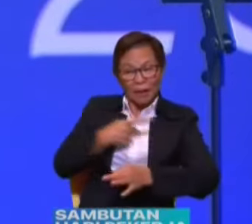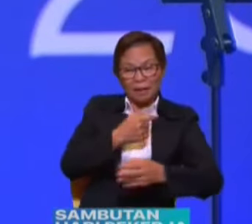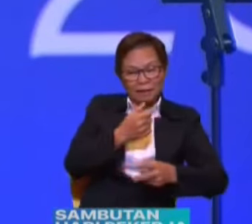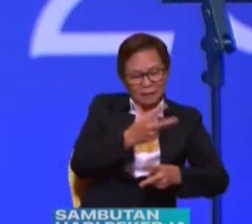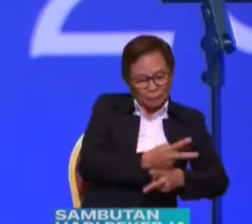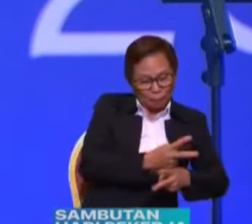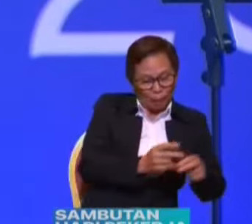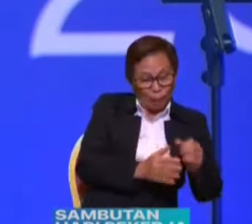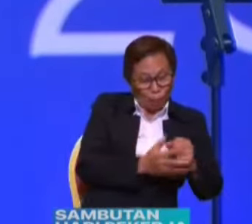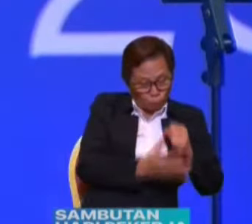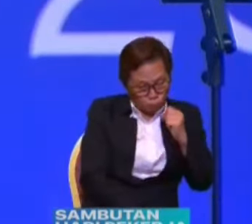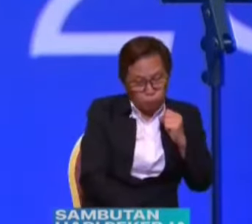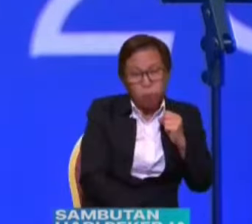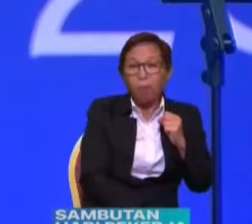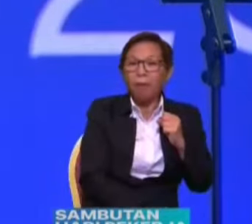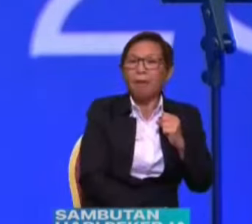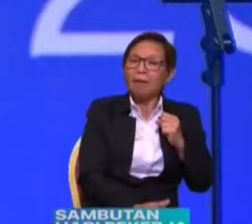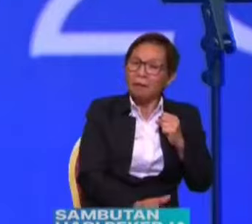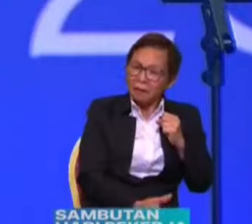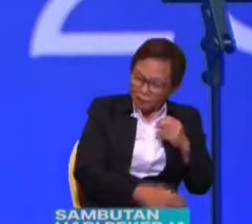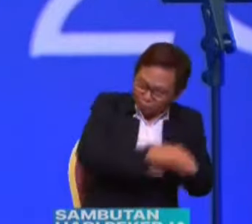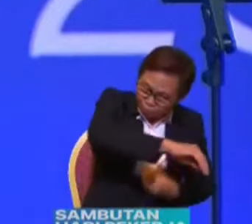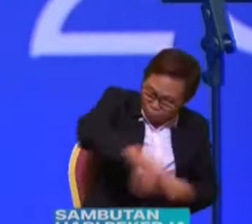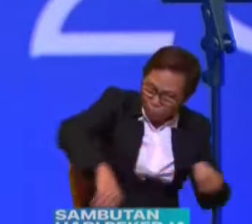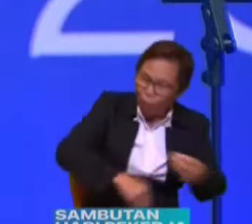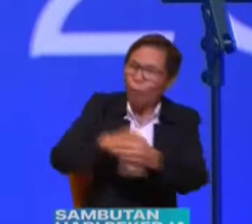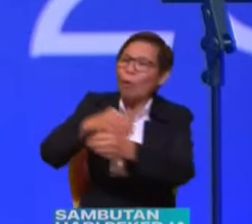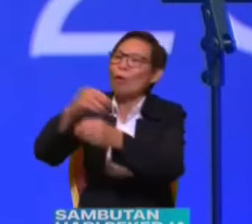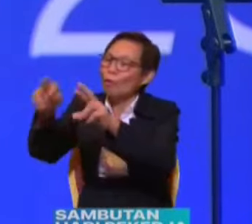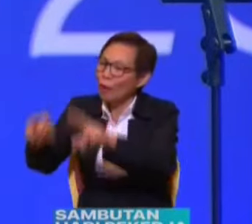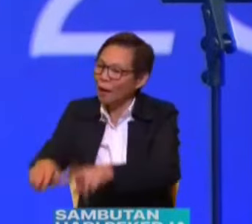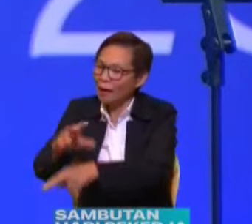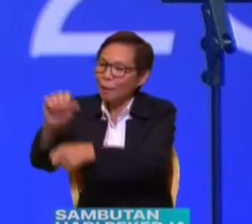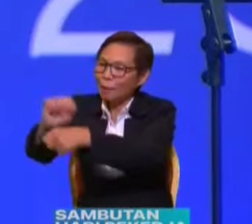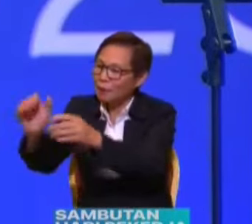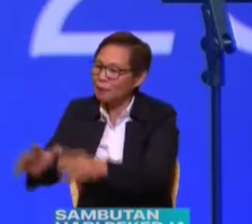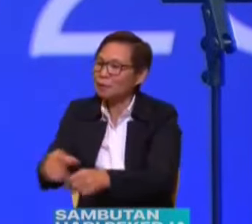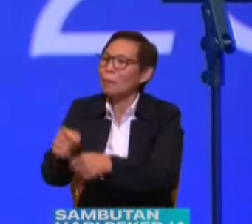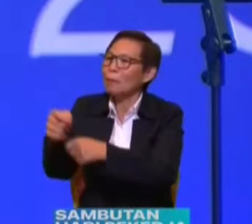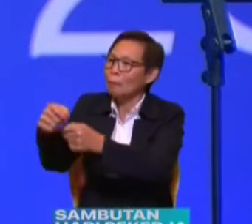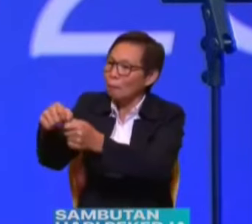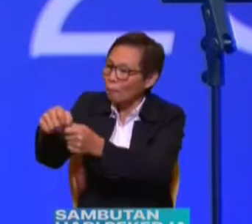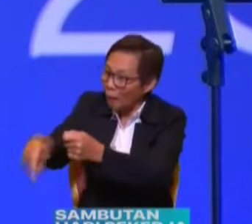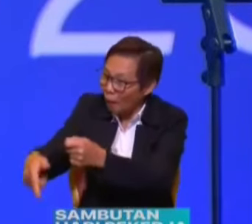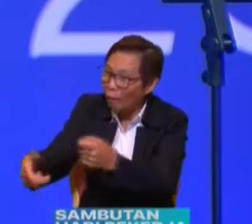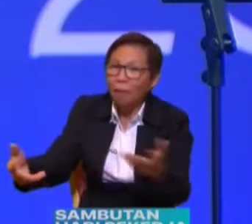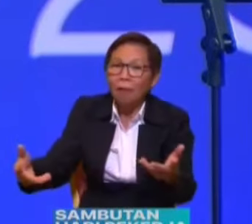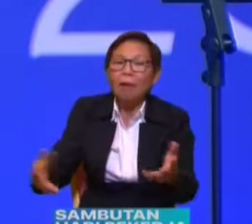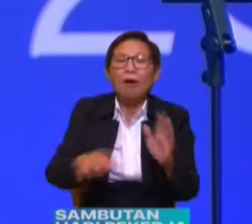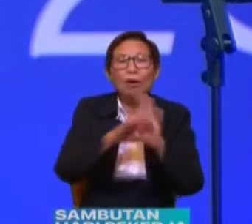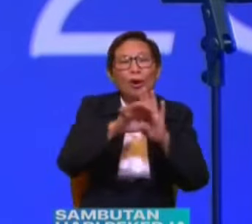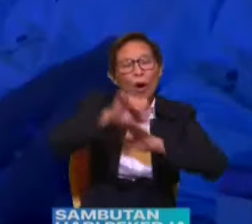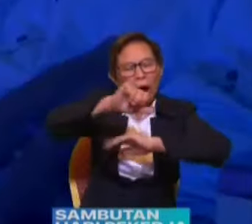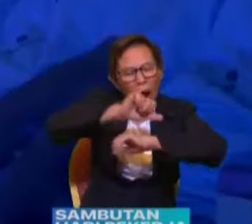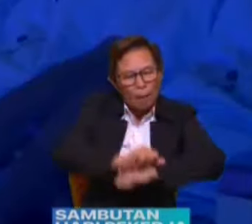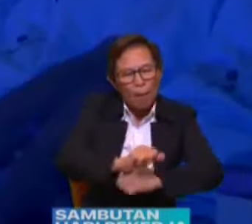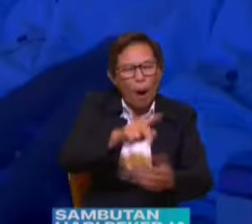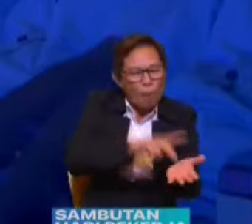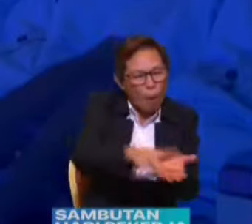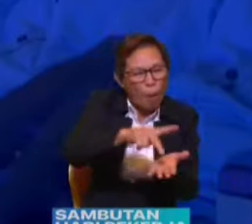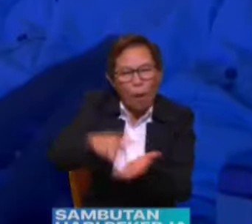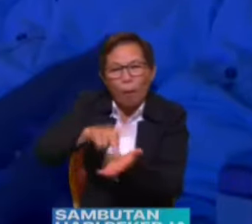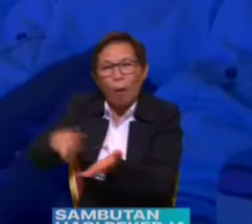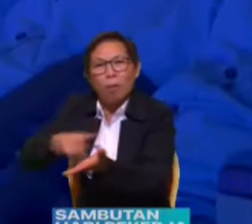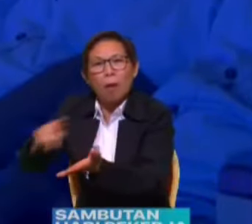lebihan, kita pulangkan kepada rakyat dan juga kepada pekerja. Tapi kalau umpamanya amalan boros itu